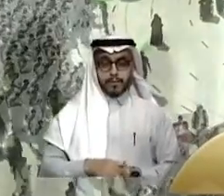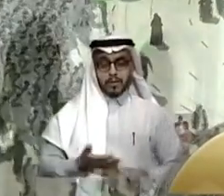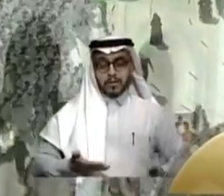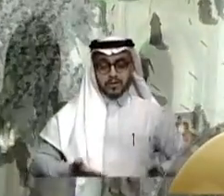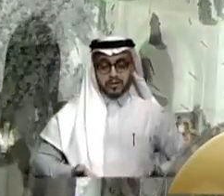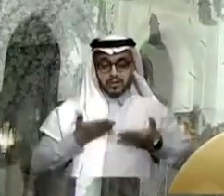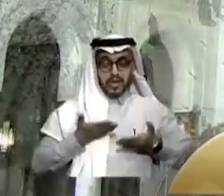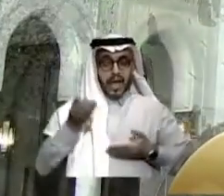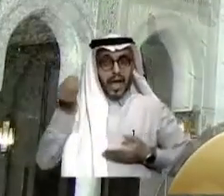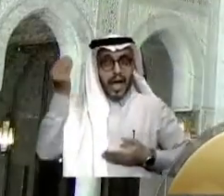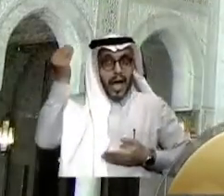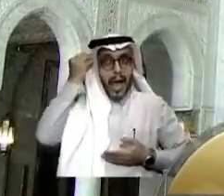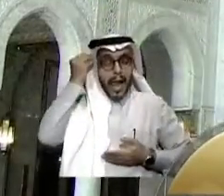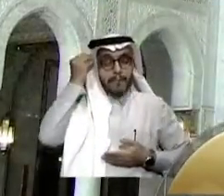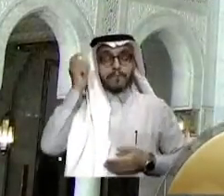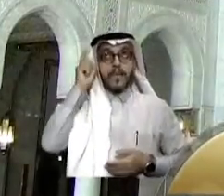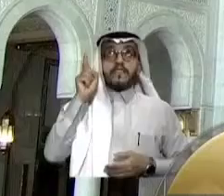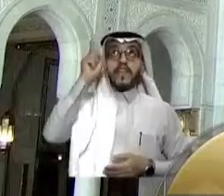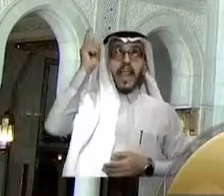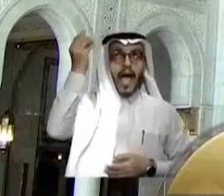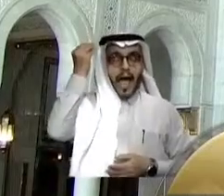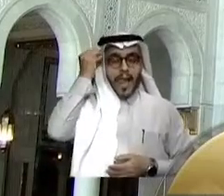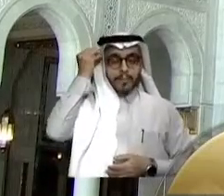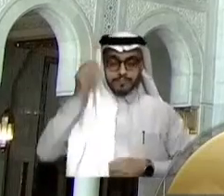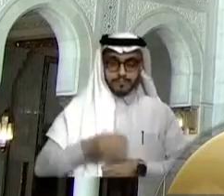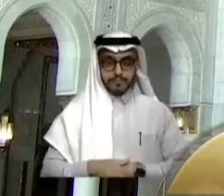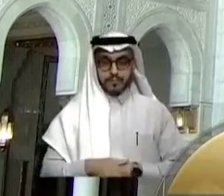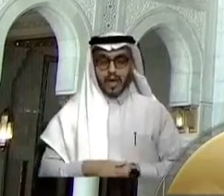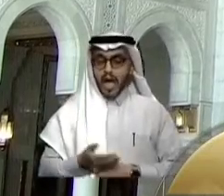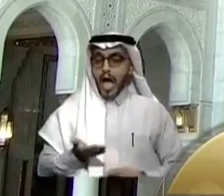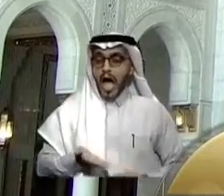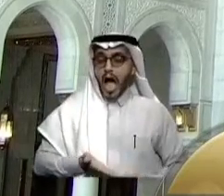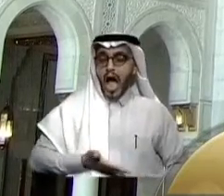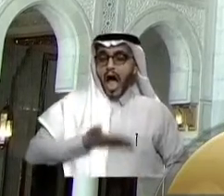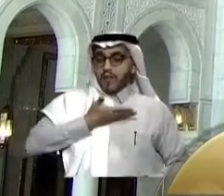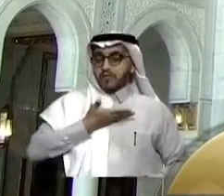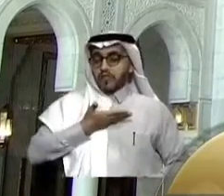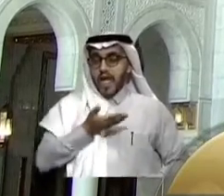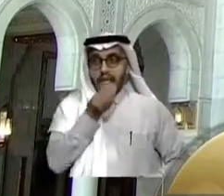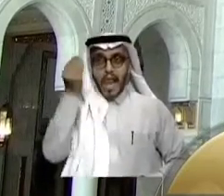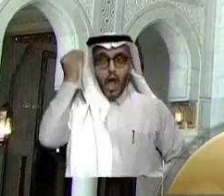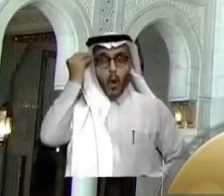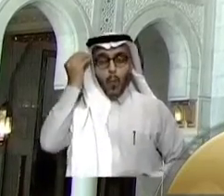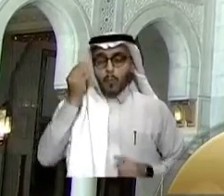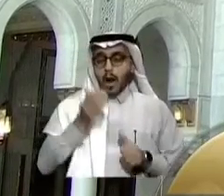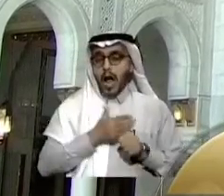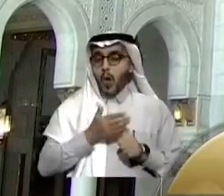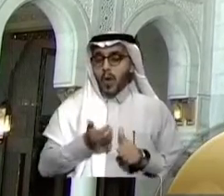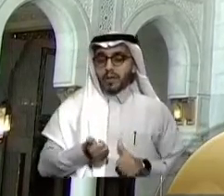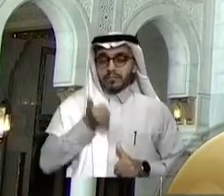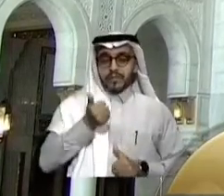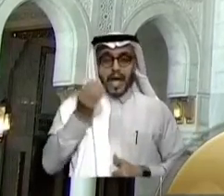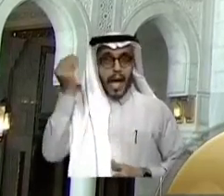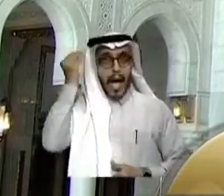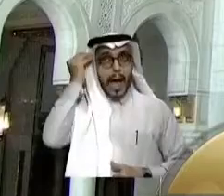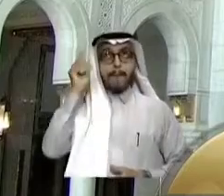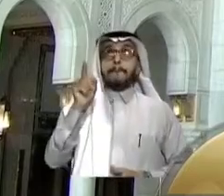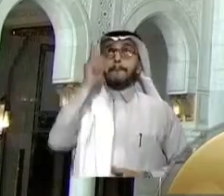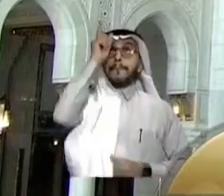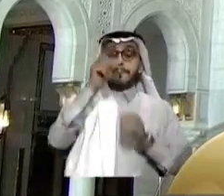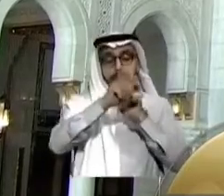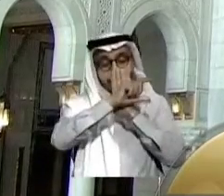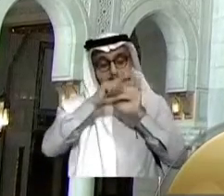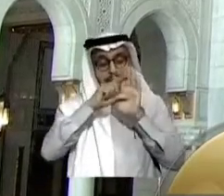شرف العلم في شرف المعلوم، وأشرف العلوم وأجلها العلم بالله